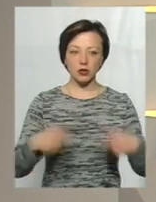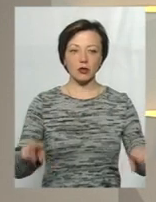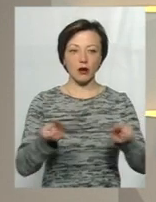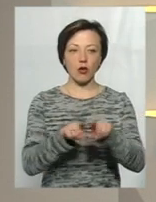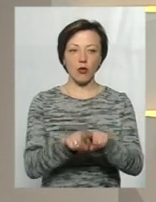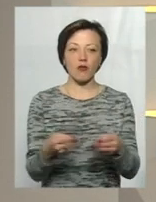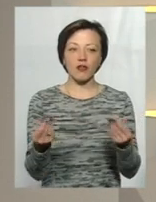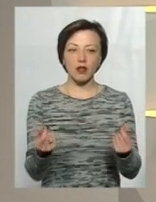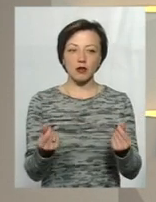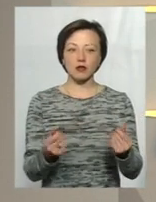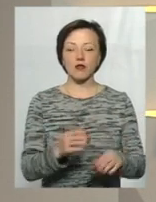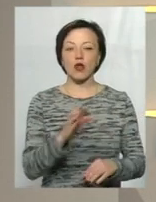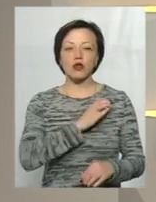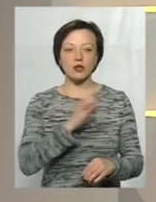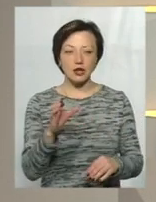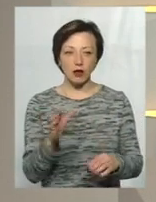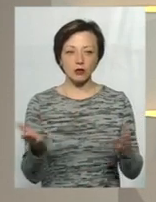такого фінансового достатку,